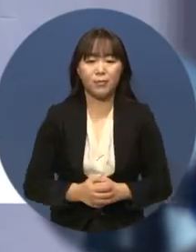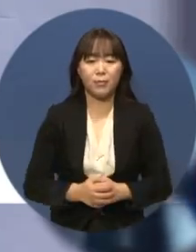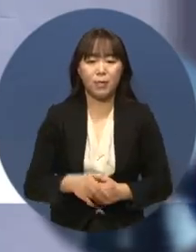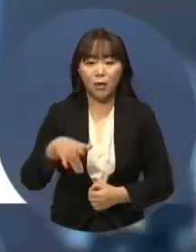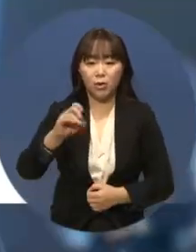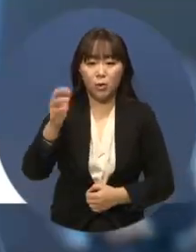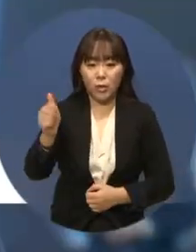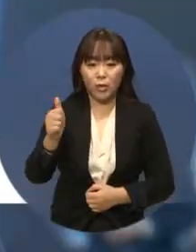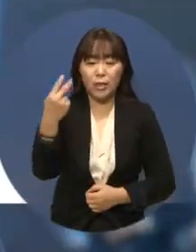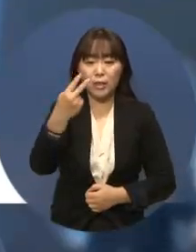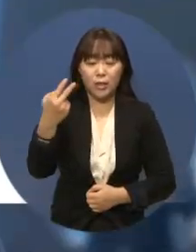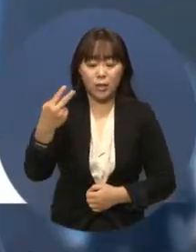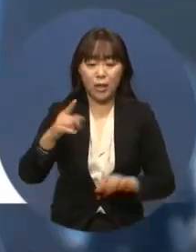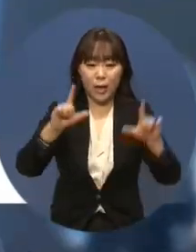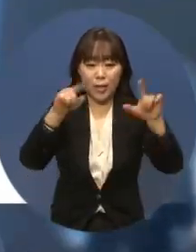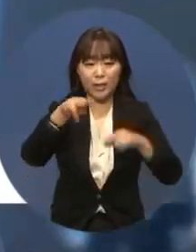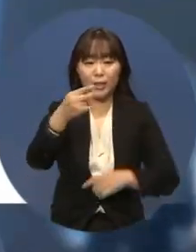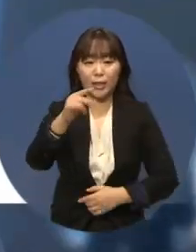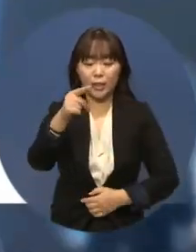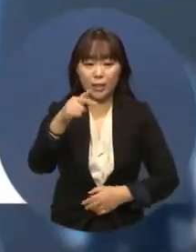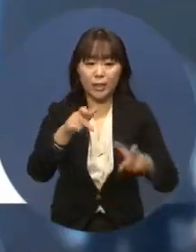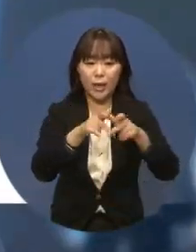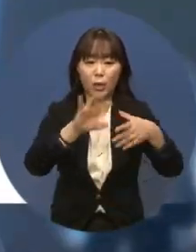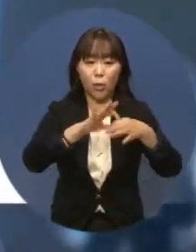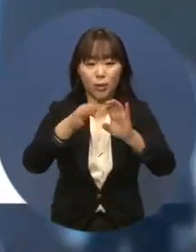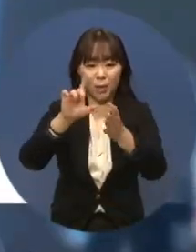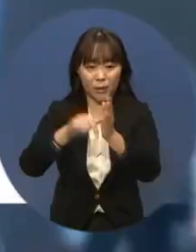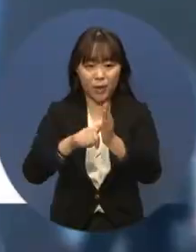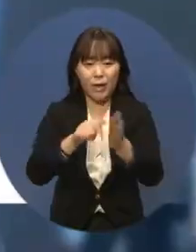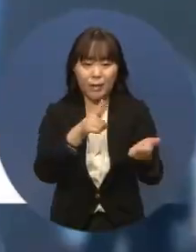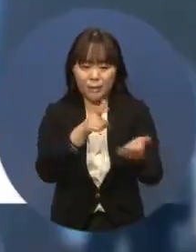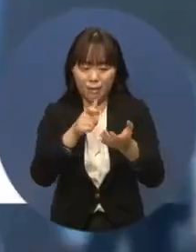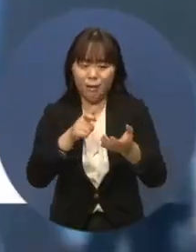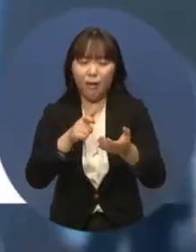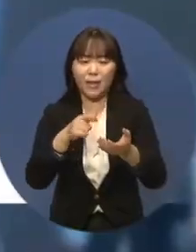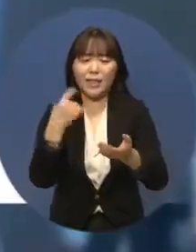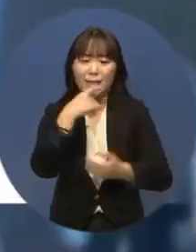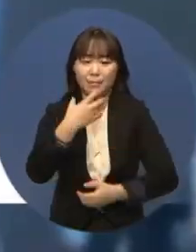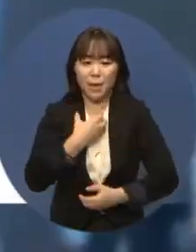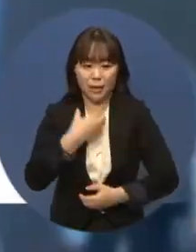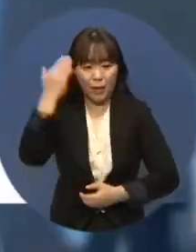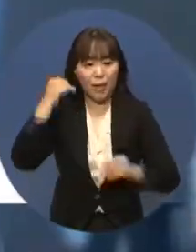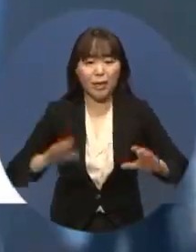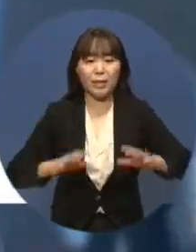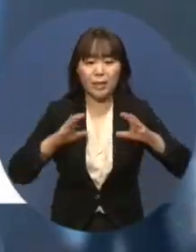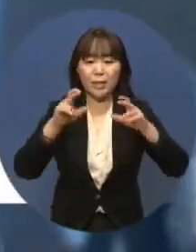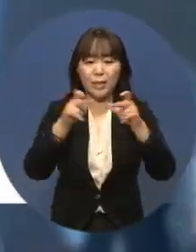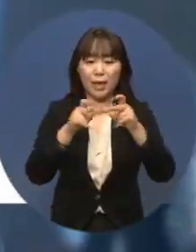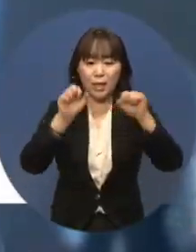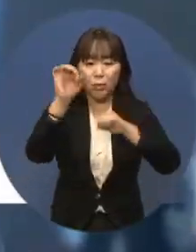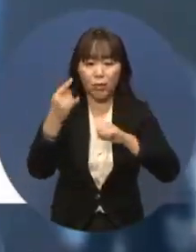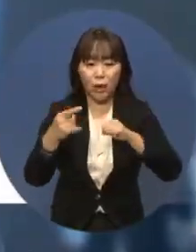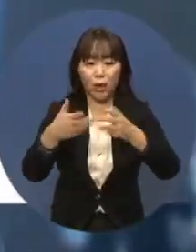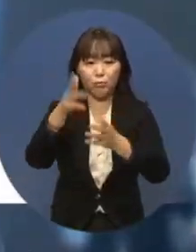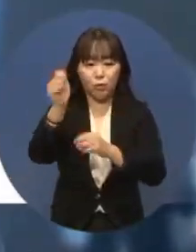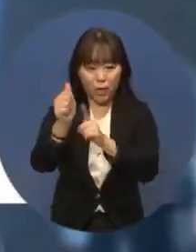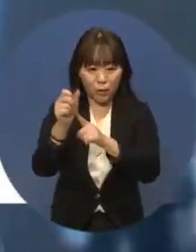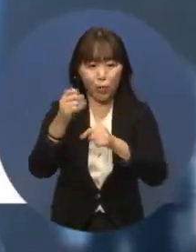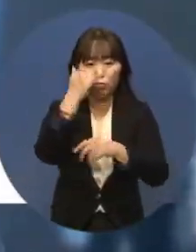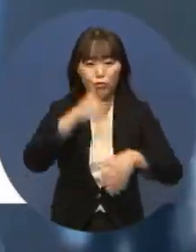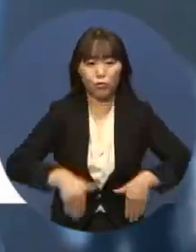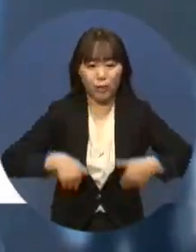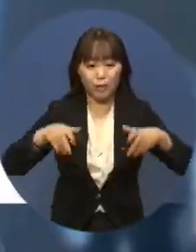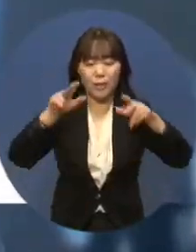정진환 회장은 2000 시드니 패럴림픽 대회 사격 금메달리스트로 대한장애인체육회 부장을 거쳐